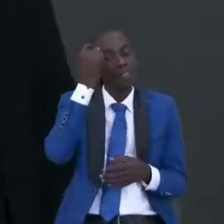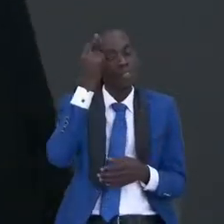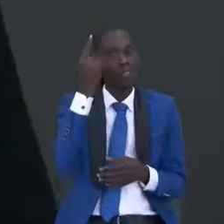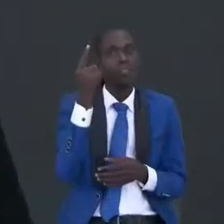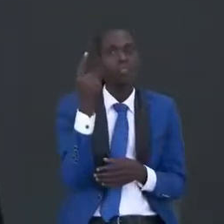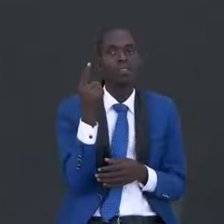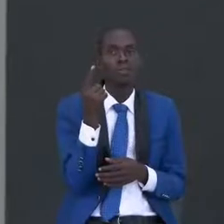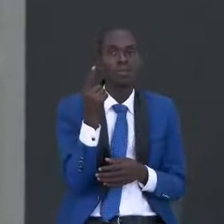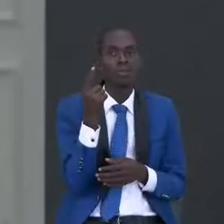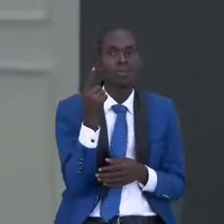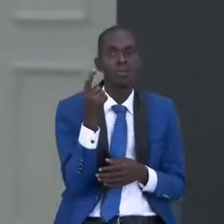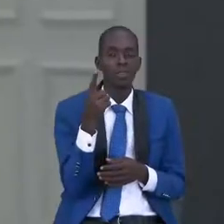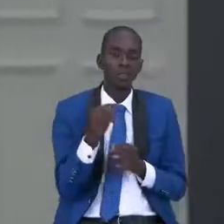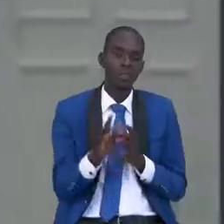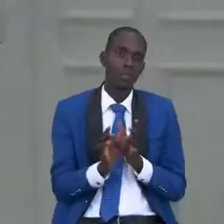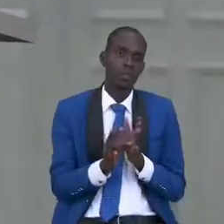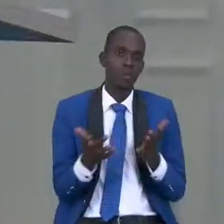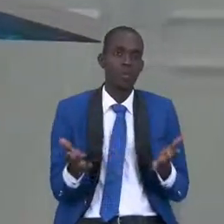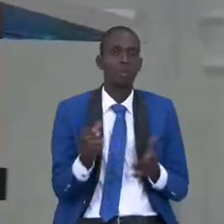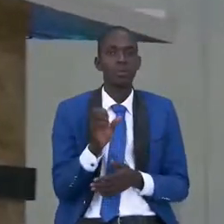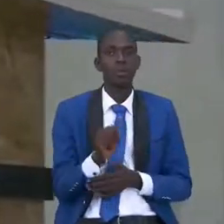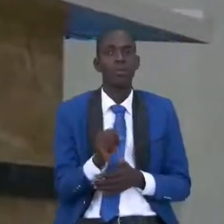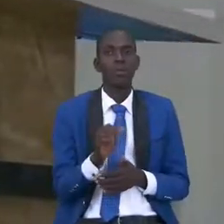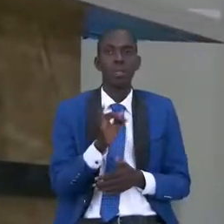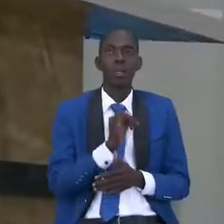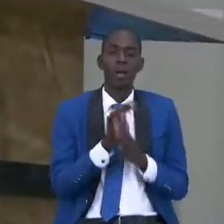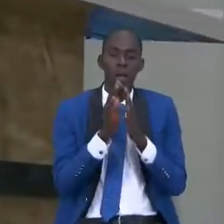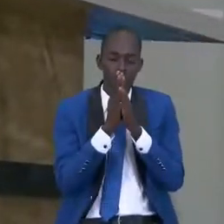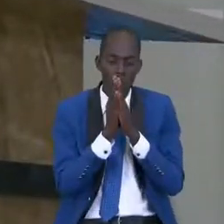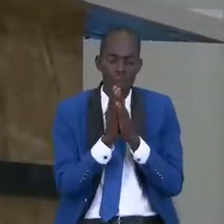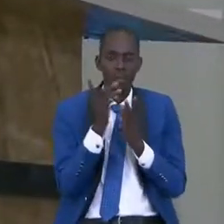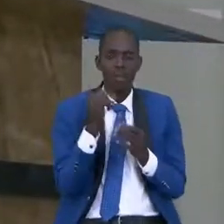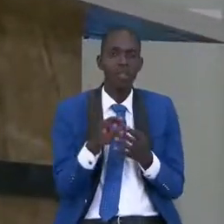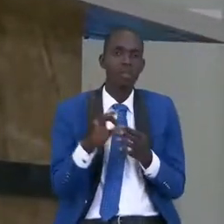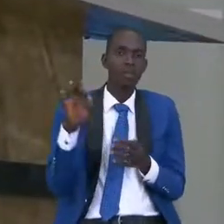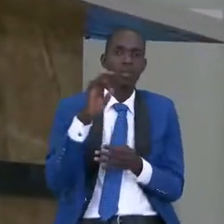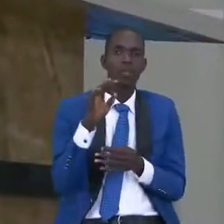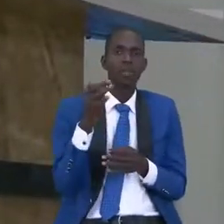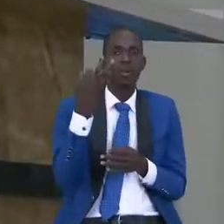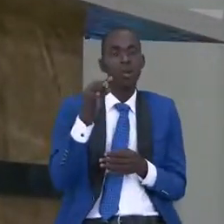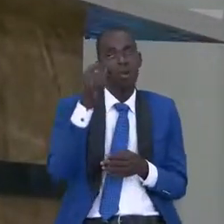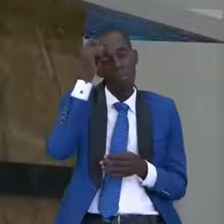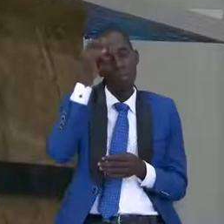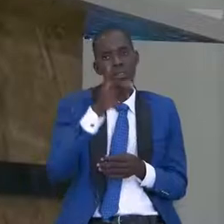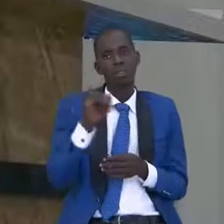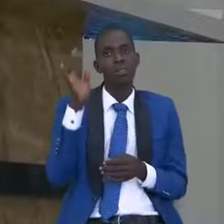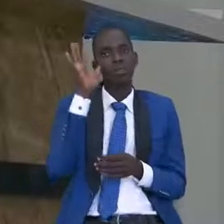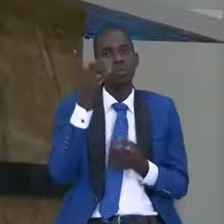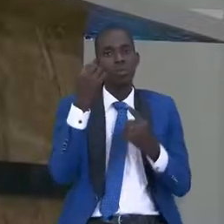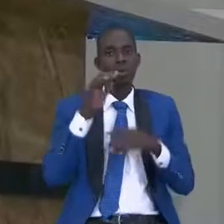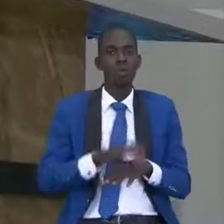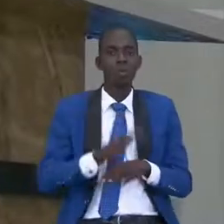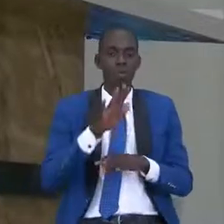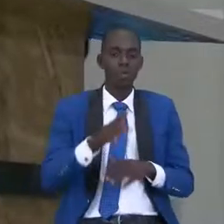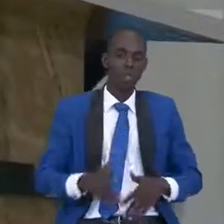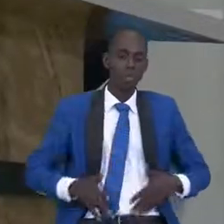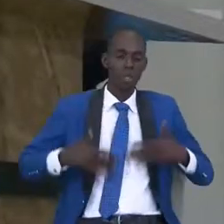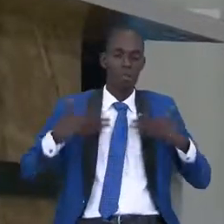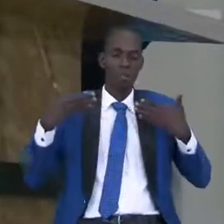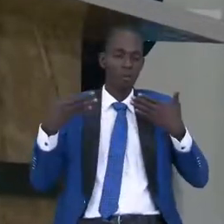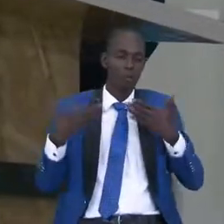les Écritures. Je prie que l'esprit de compréhension vienne sur toi à